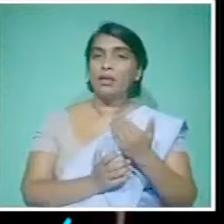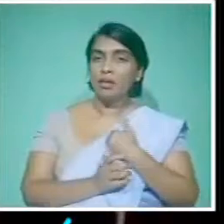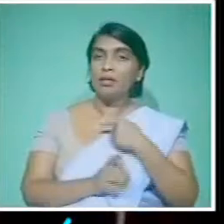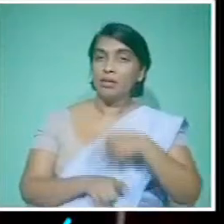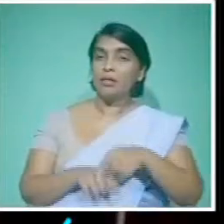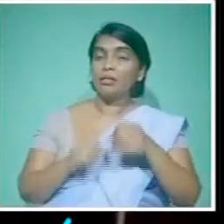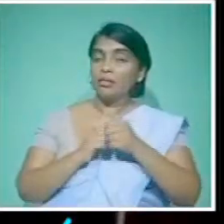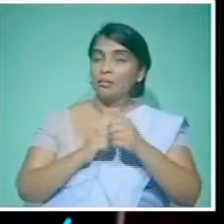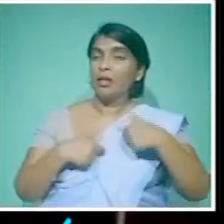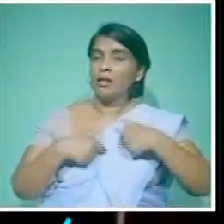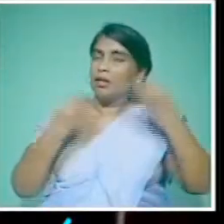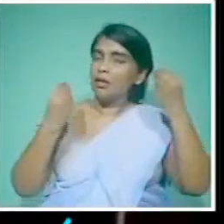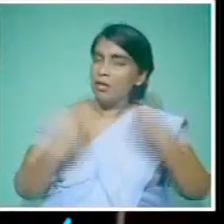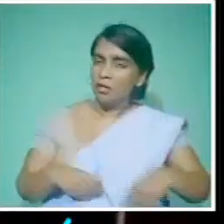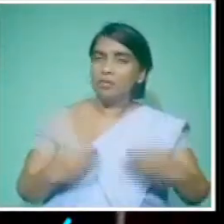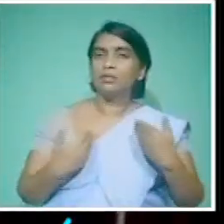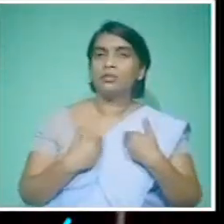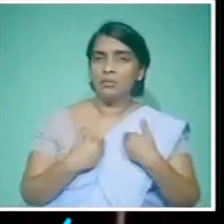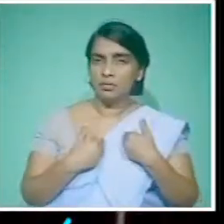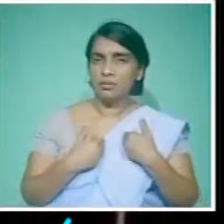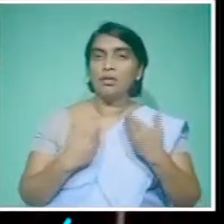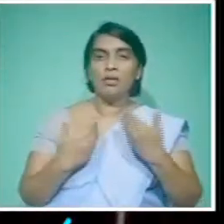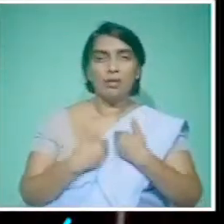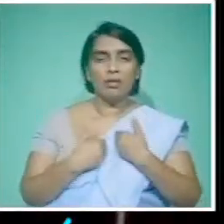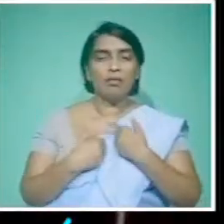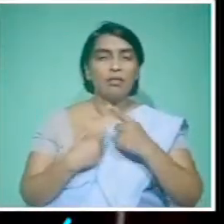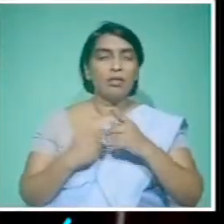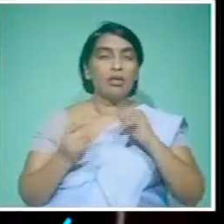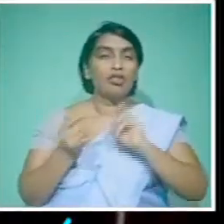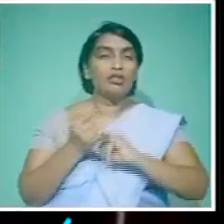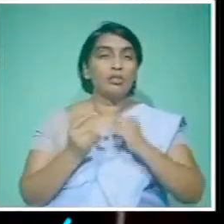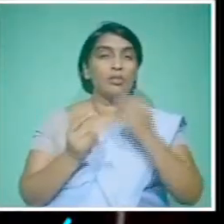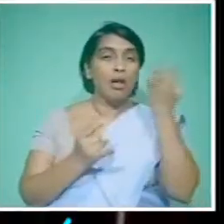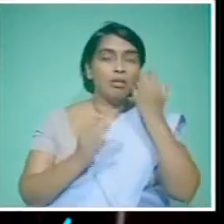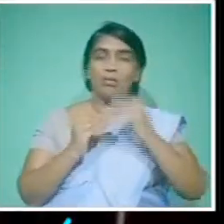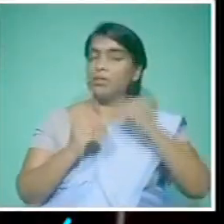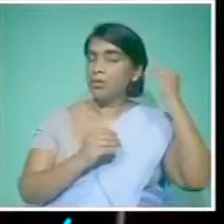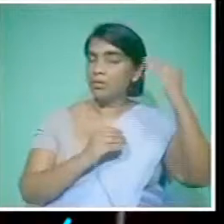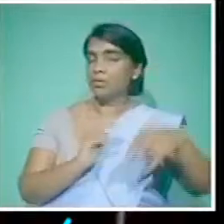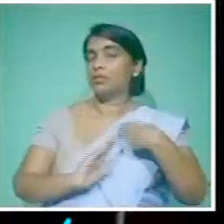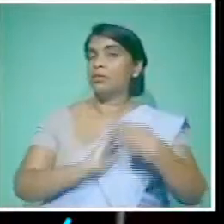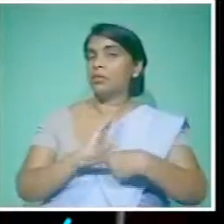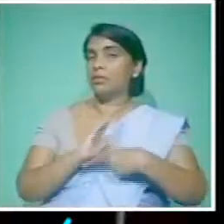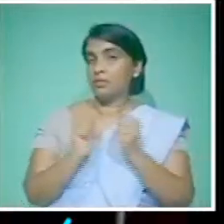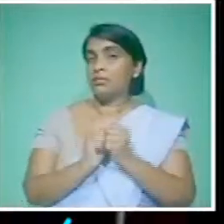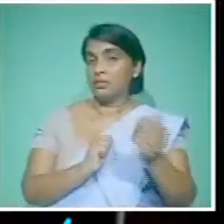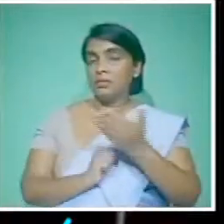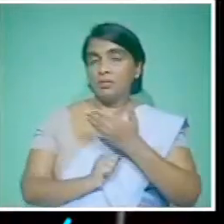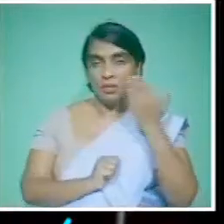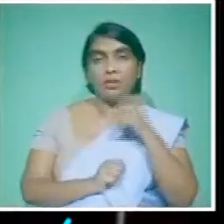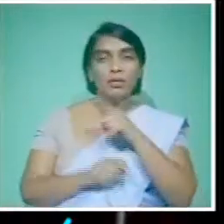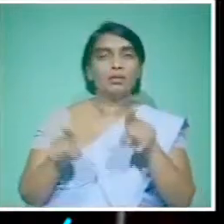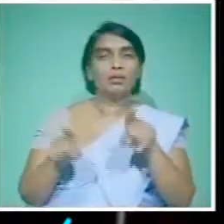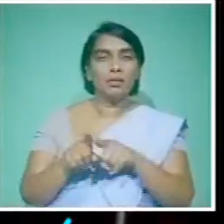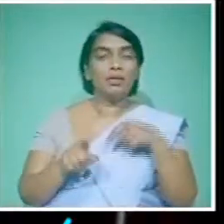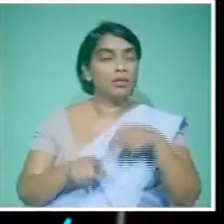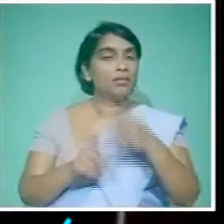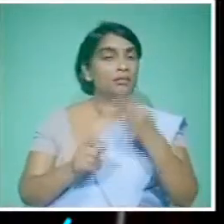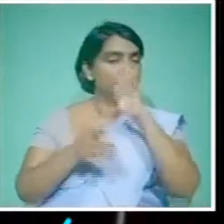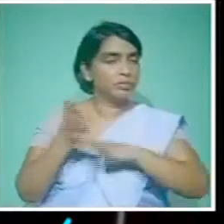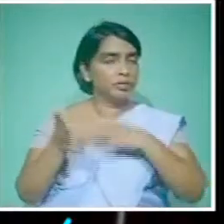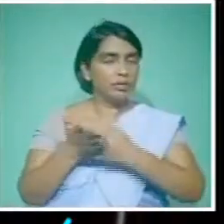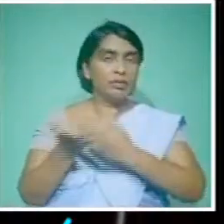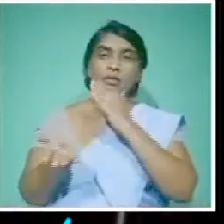මේ තියෙන ටිකත් අපිට නැති වුණොත් අපිට සොමාලියාවක් රටත් එහා ගිය රටක් බවට පත් වෙන්න වෙනවා එහින්ද අපි මේ